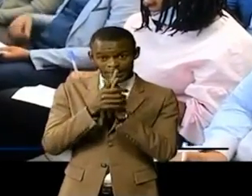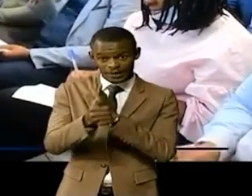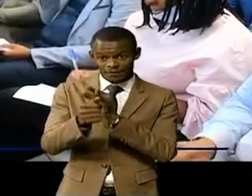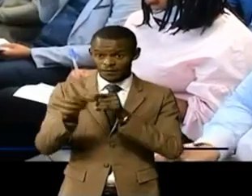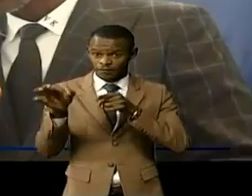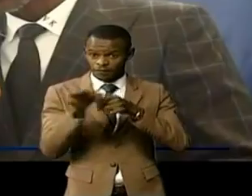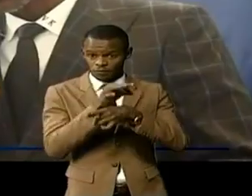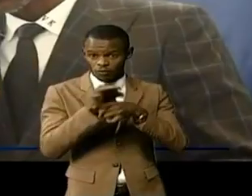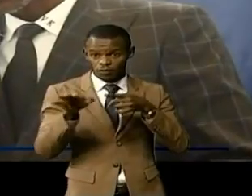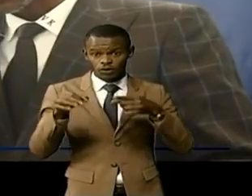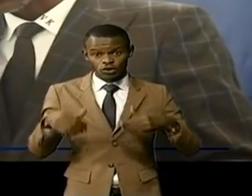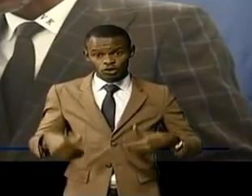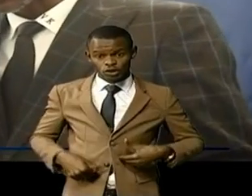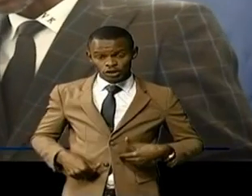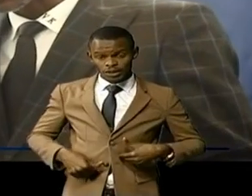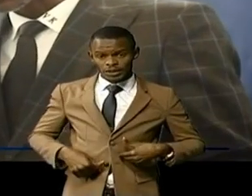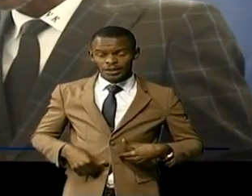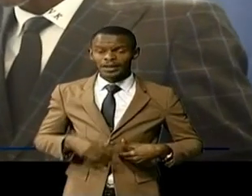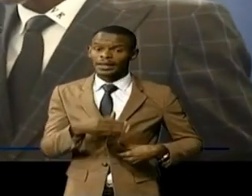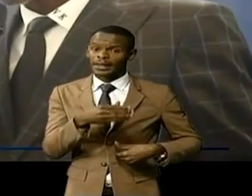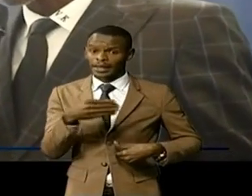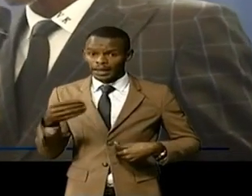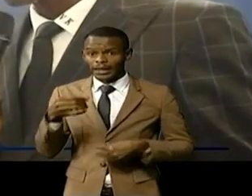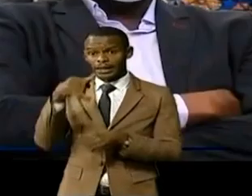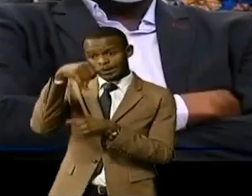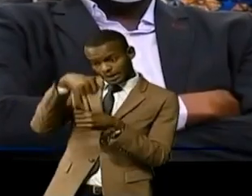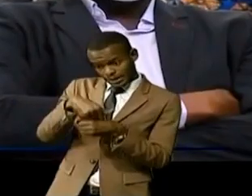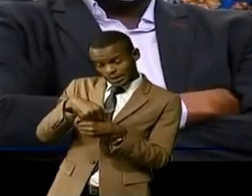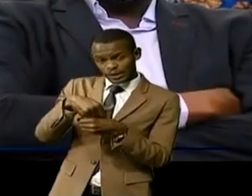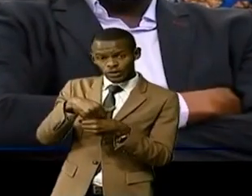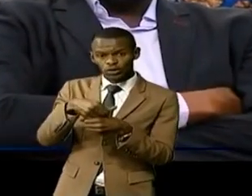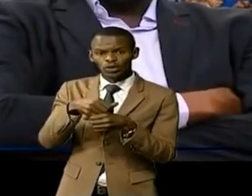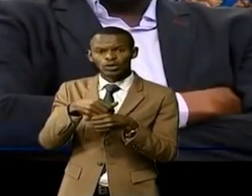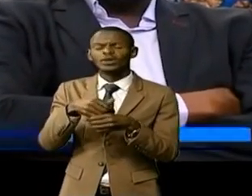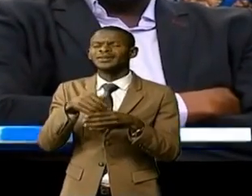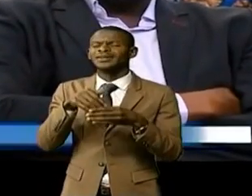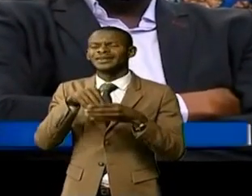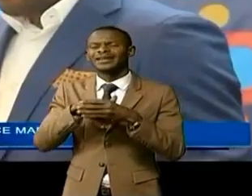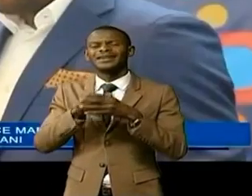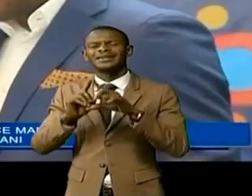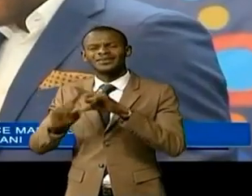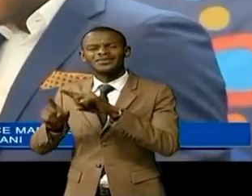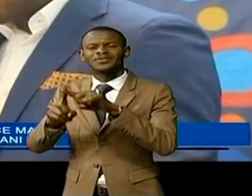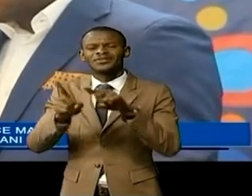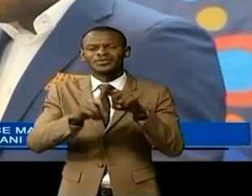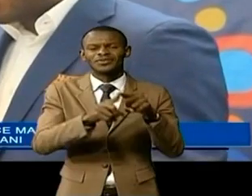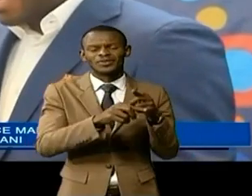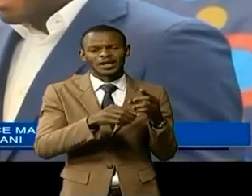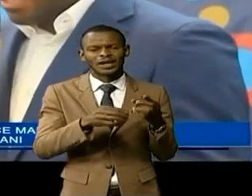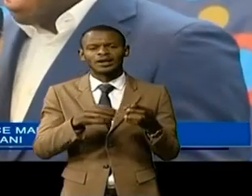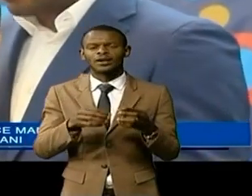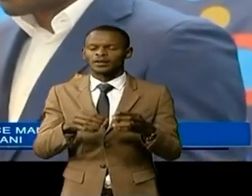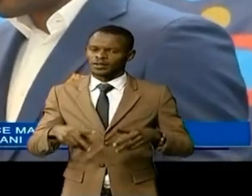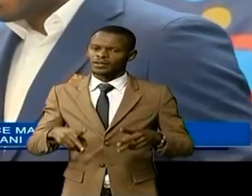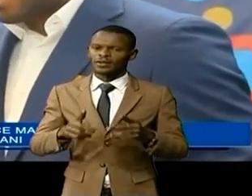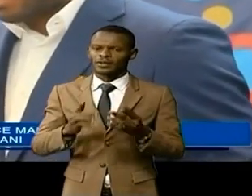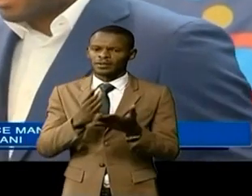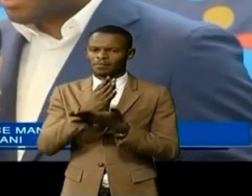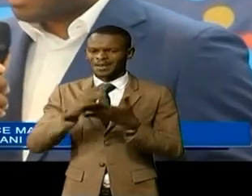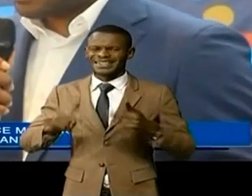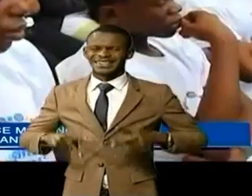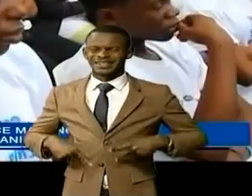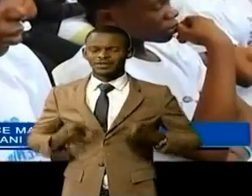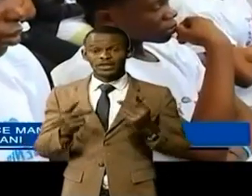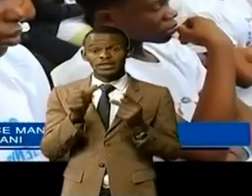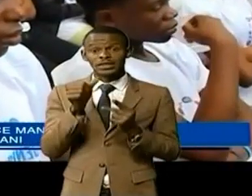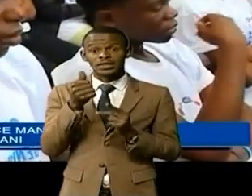intégration dans différents aspects de la vie, un outil majeur et incontournable au développement des compétences. Près de 10 millions de